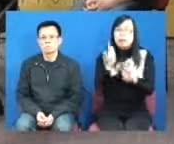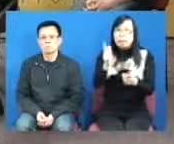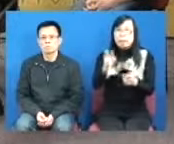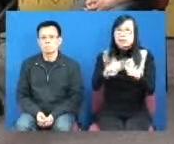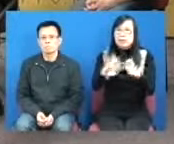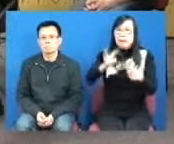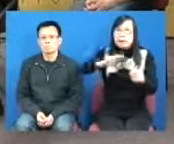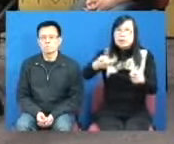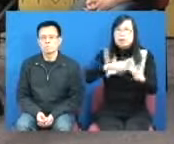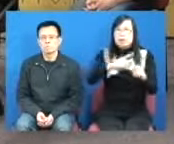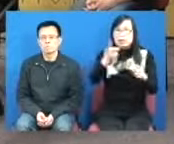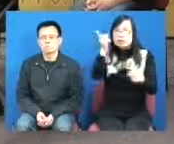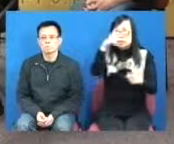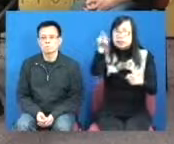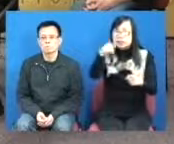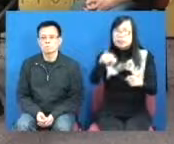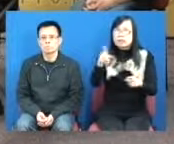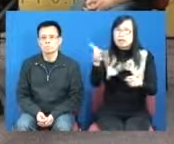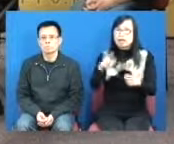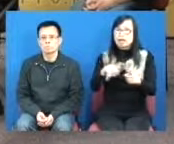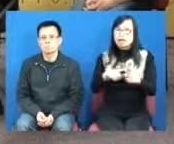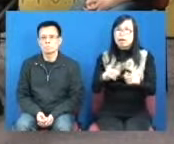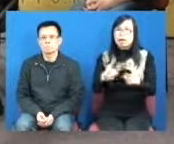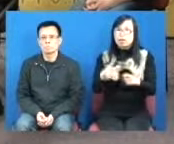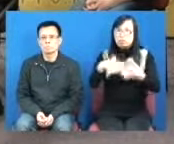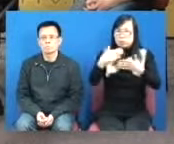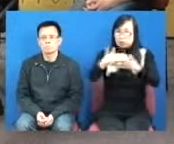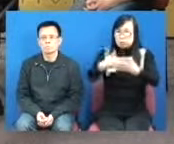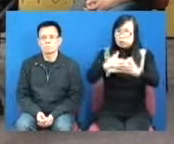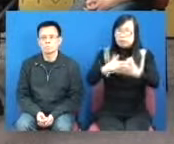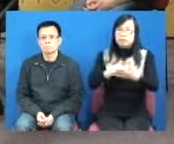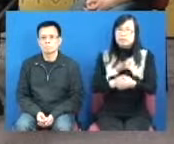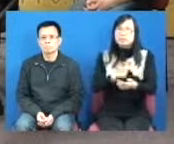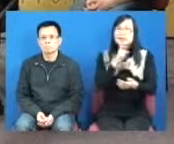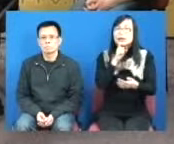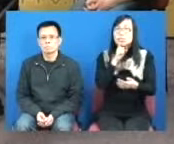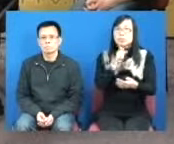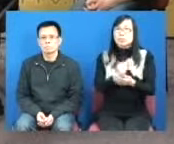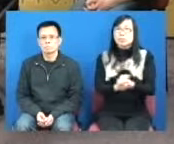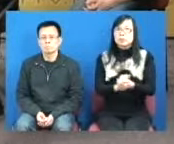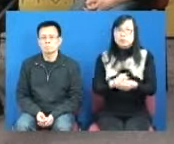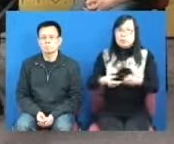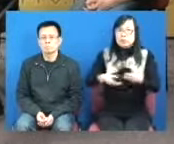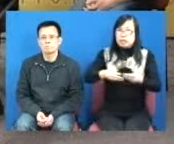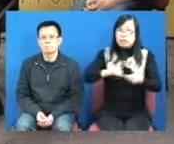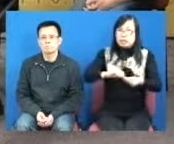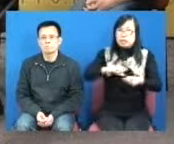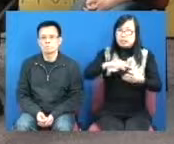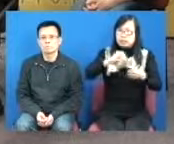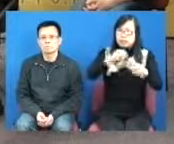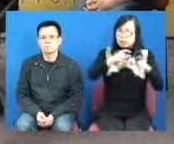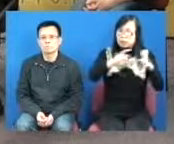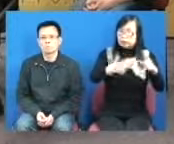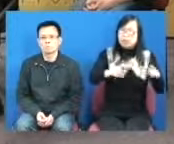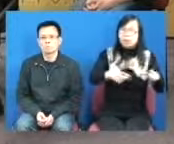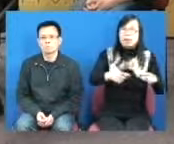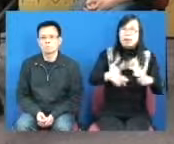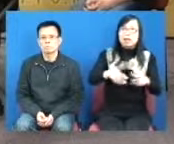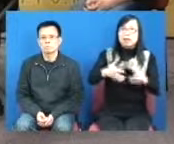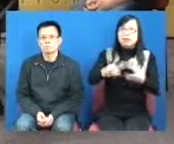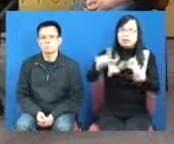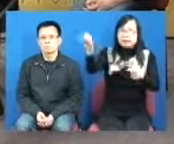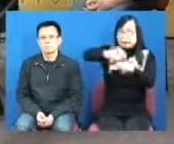總之就是分豬肉總之就是把原本那些有議席的界別按比例